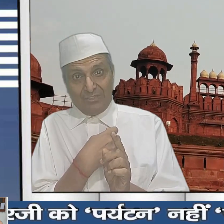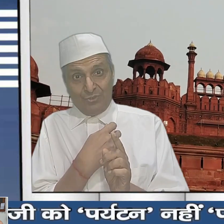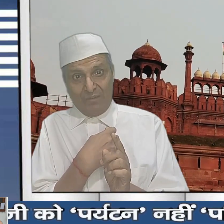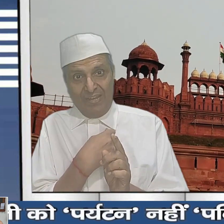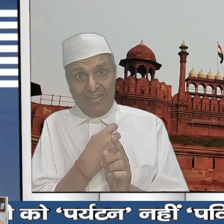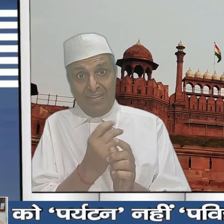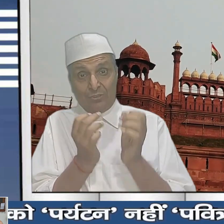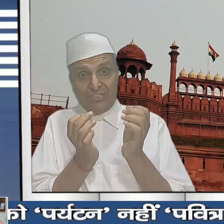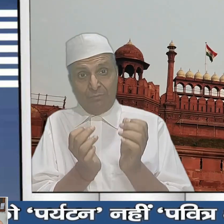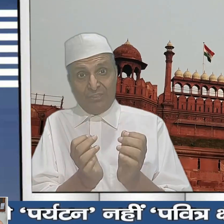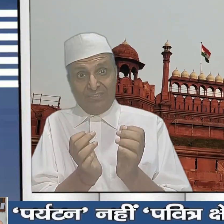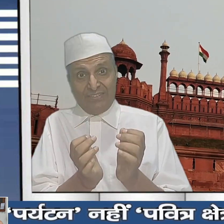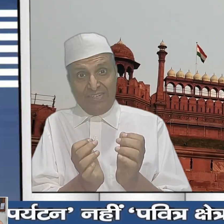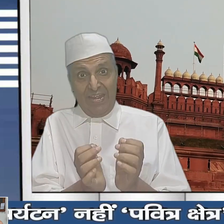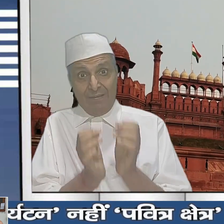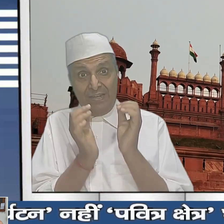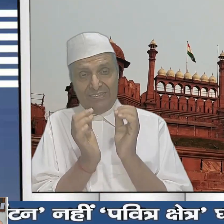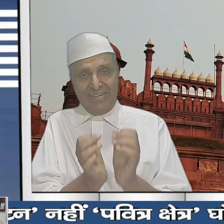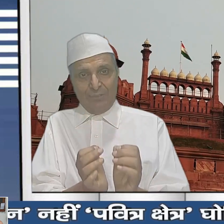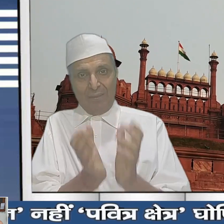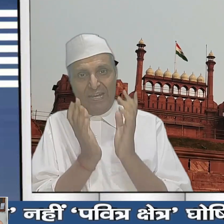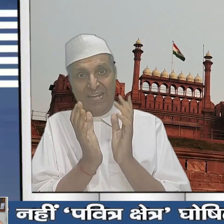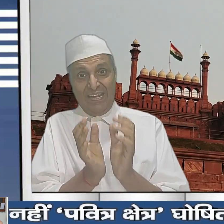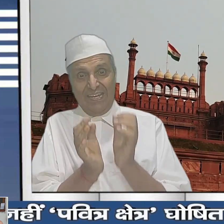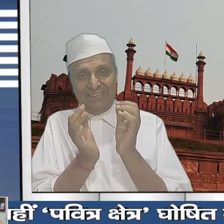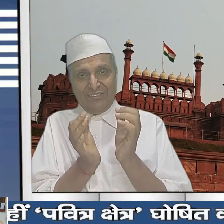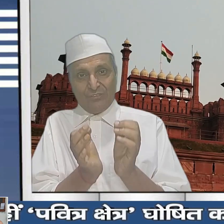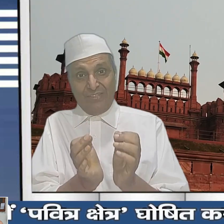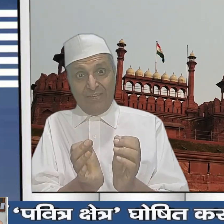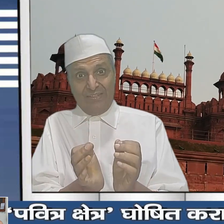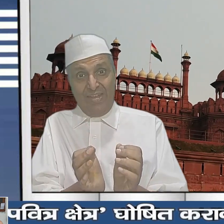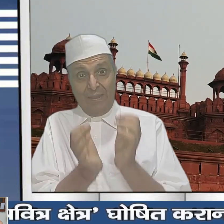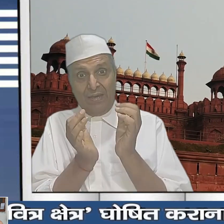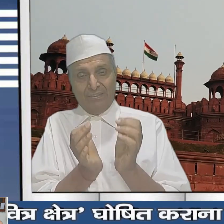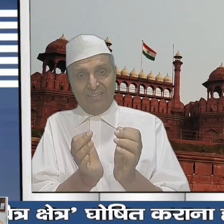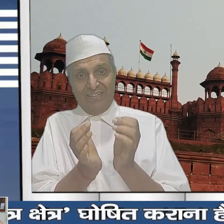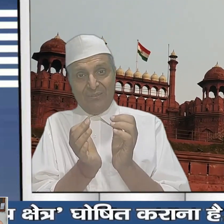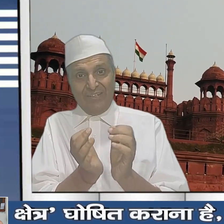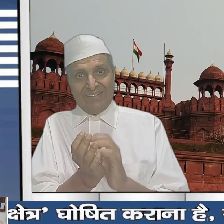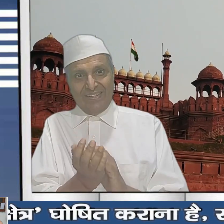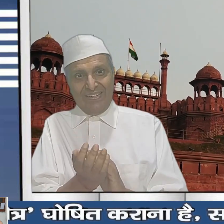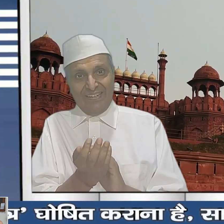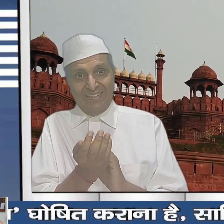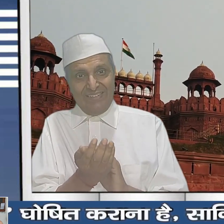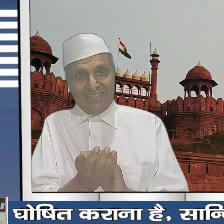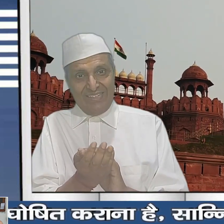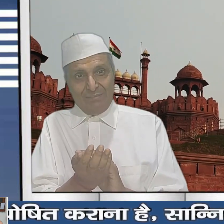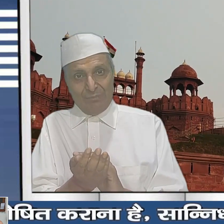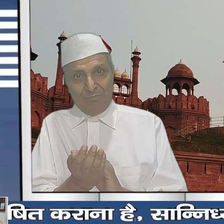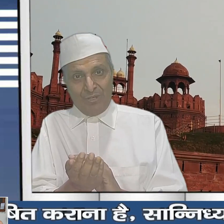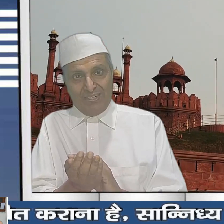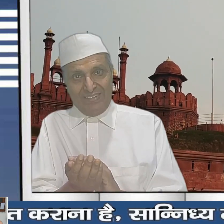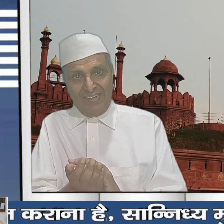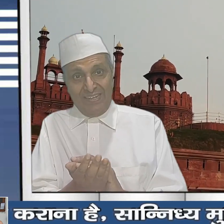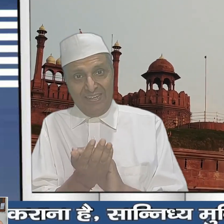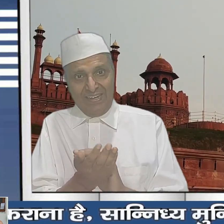भी हमसे जुड़ाव है तो सचमुच इस तीर्थ के लिए इतना तो प्यार है, इतनी तो सहर्दी है, हम दर्दी को याद रखना, शिखर जी भी